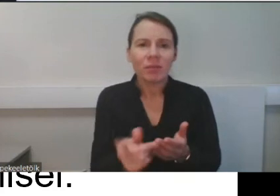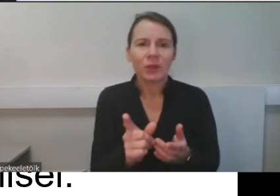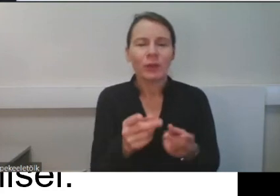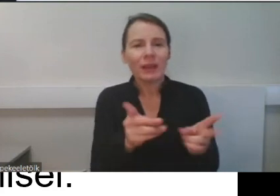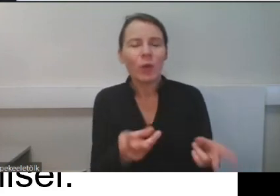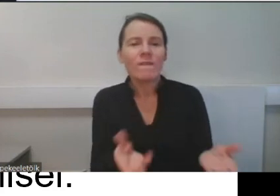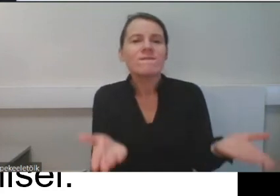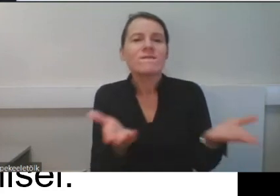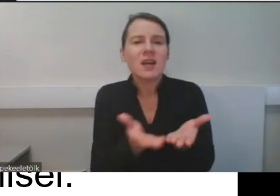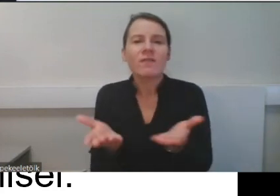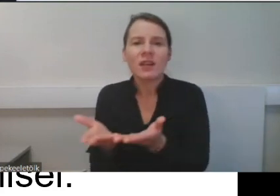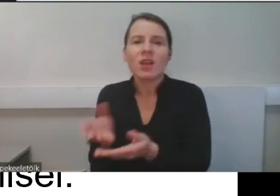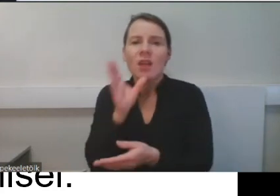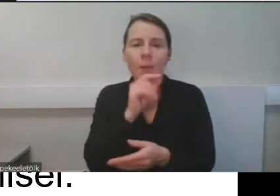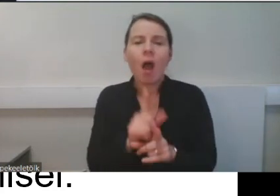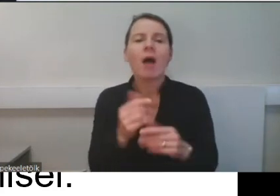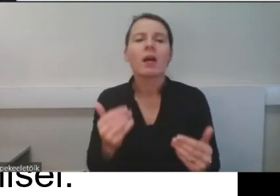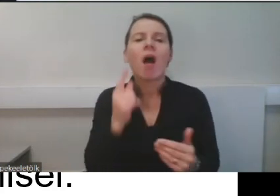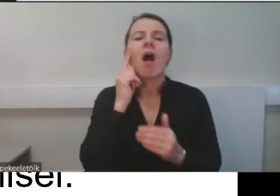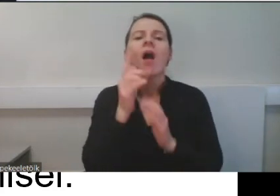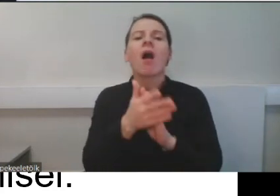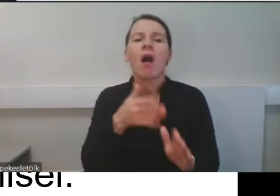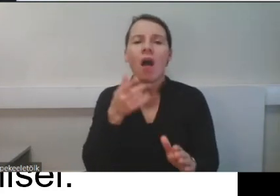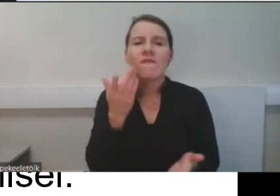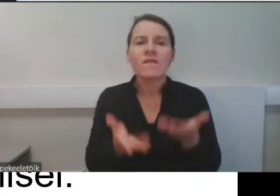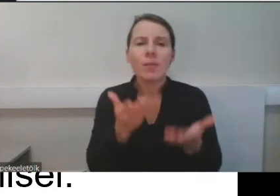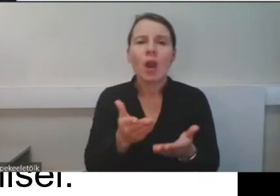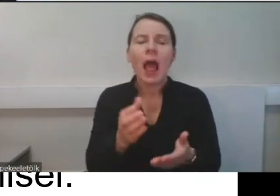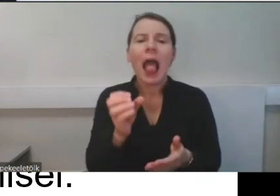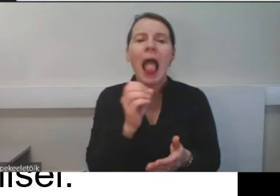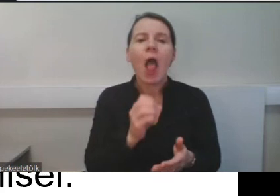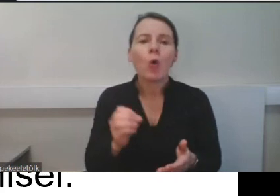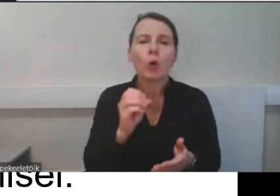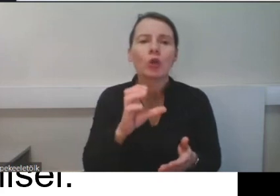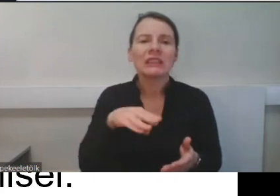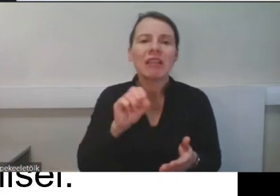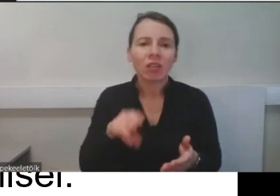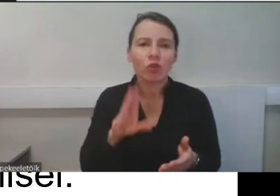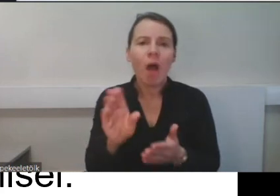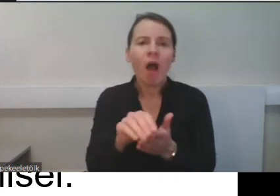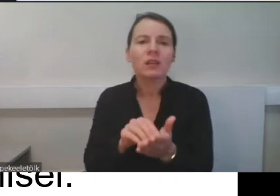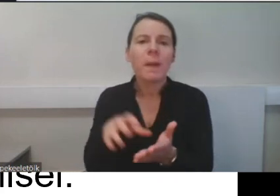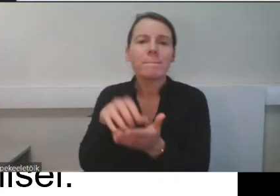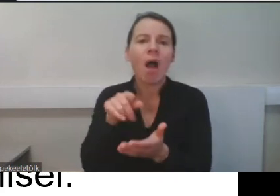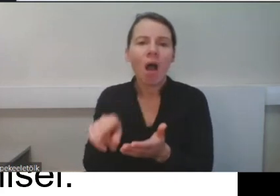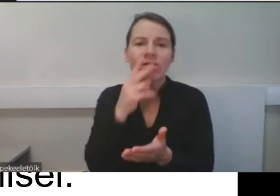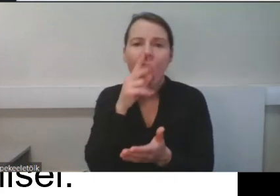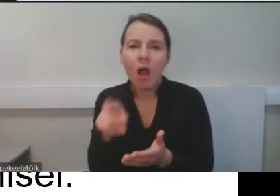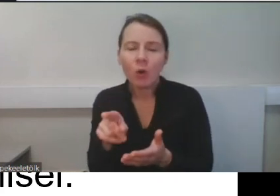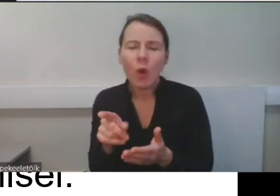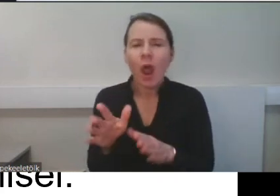sellele, mis hakkab lähiaastatel juhtuma ja kuidas prognoosida, siis need inimesed on kindlasti